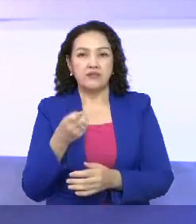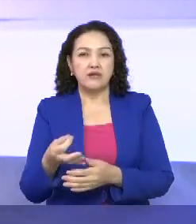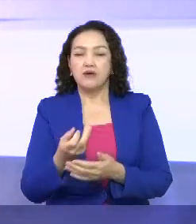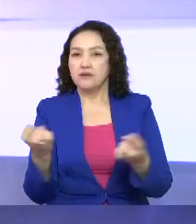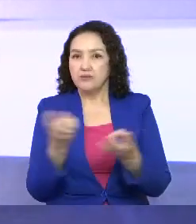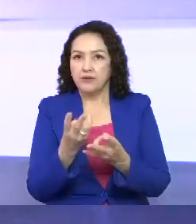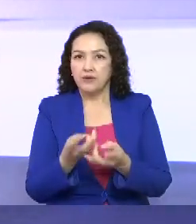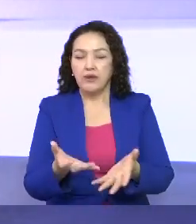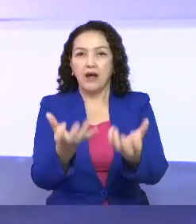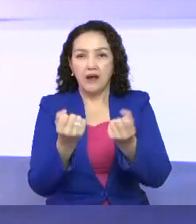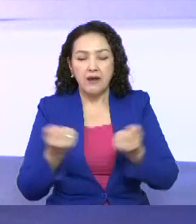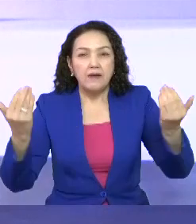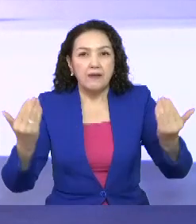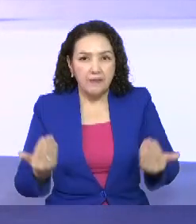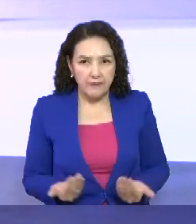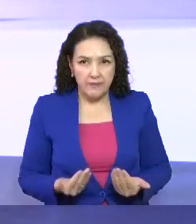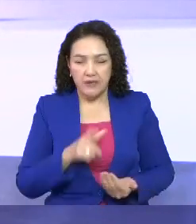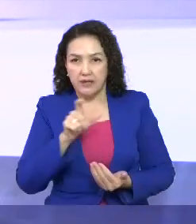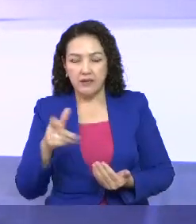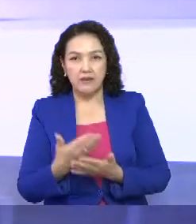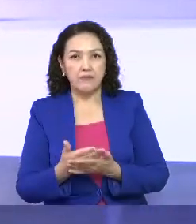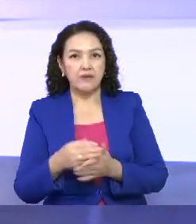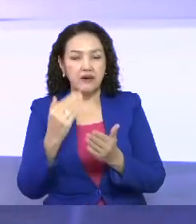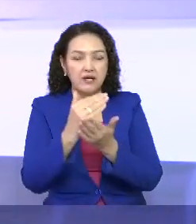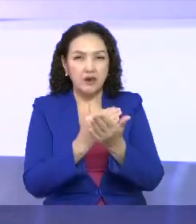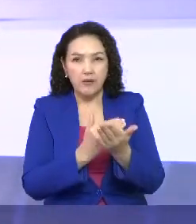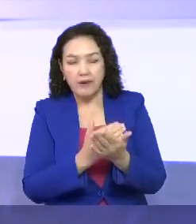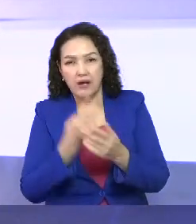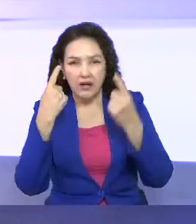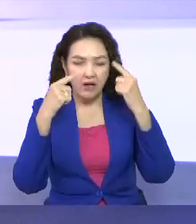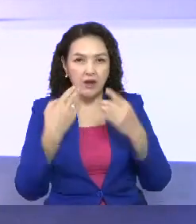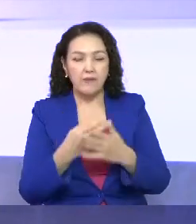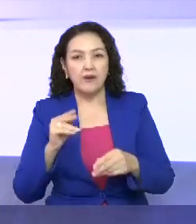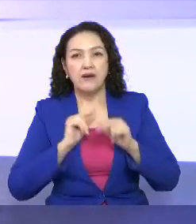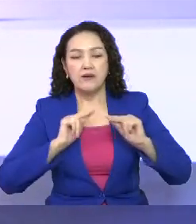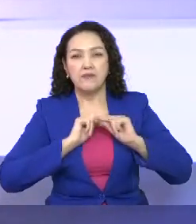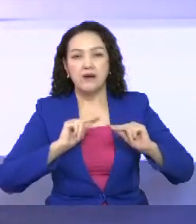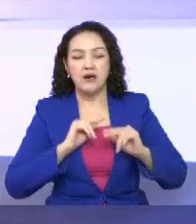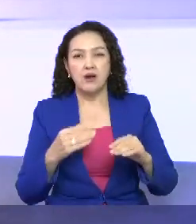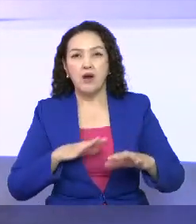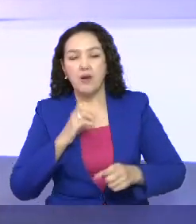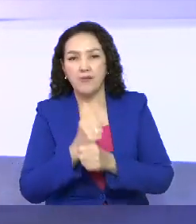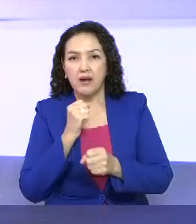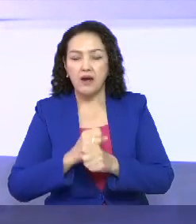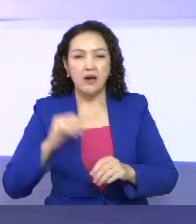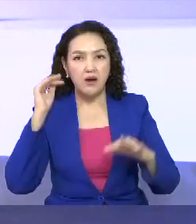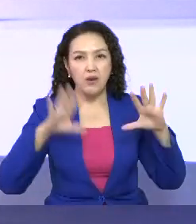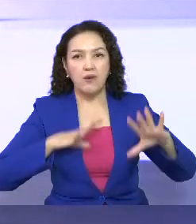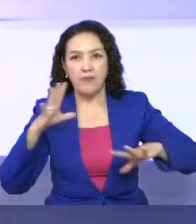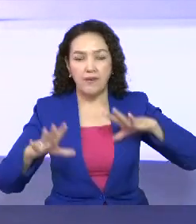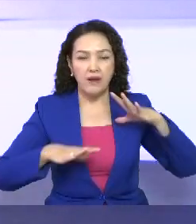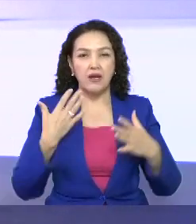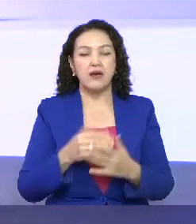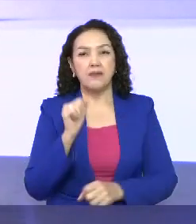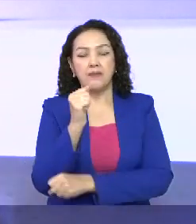пришлось эвакуировать жильцов. Все это сценарий очередных тактических учений пожарной службы. Какую оценку получили представители